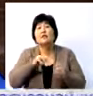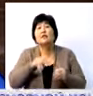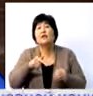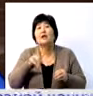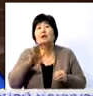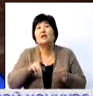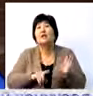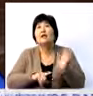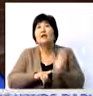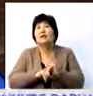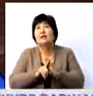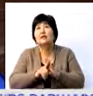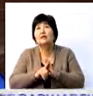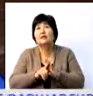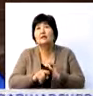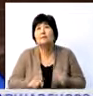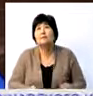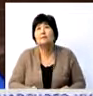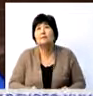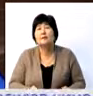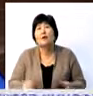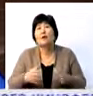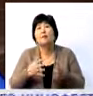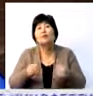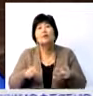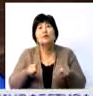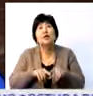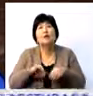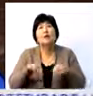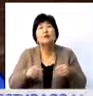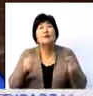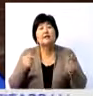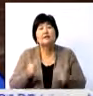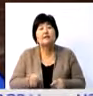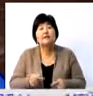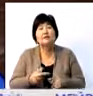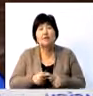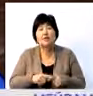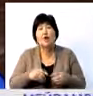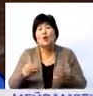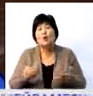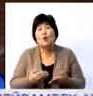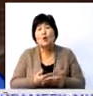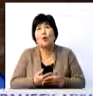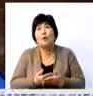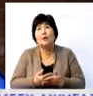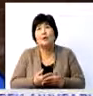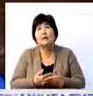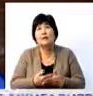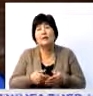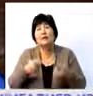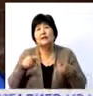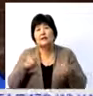Став первой иностранной компанией, получает такой проект в соответствии с нови правила Министерства